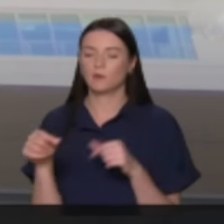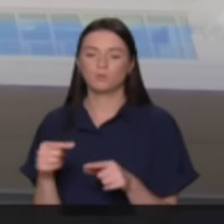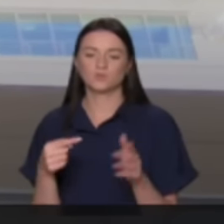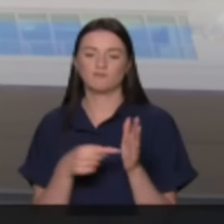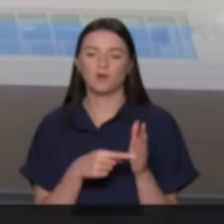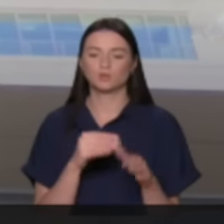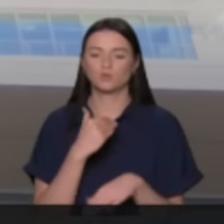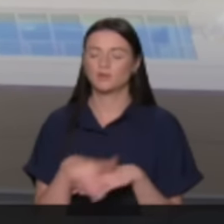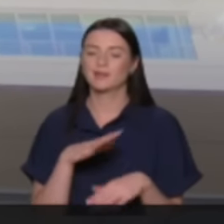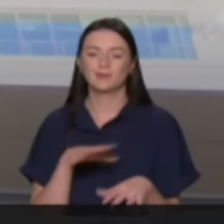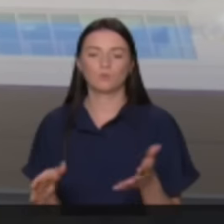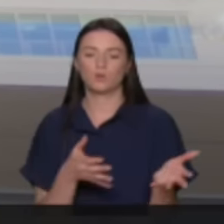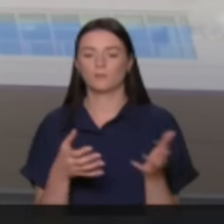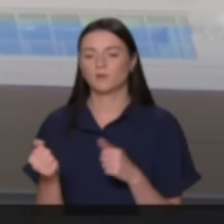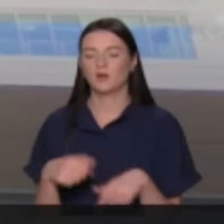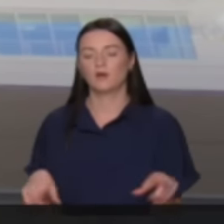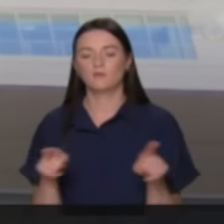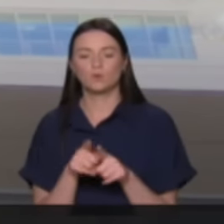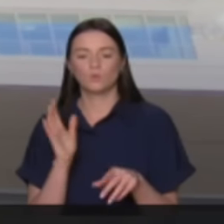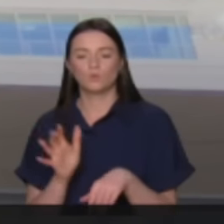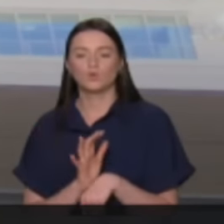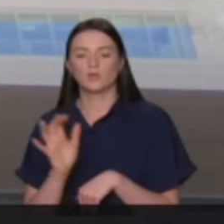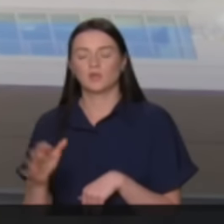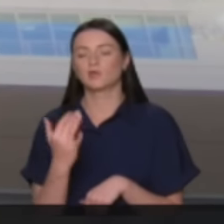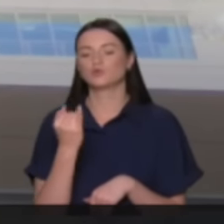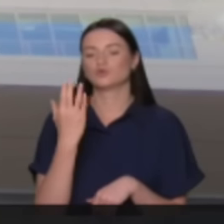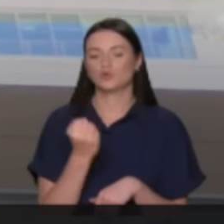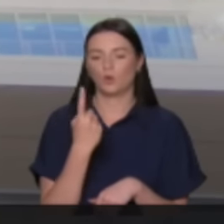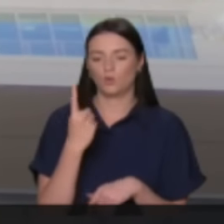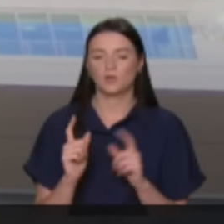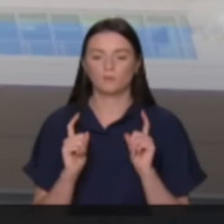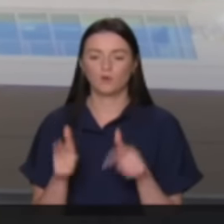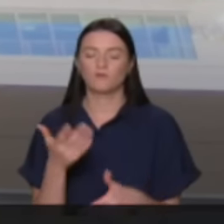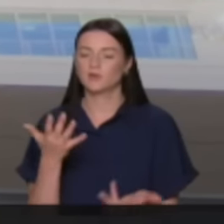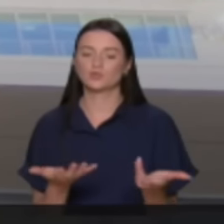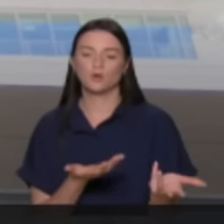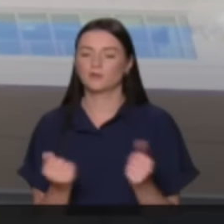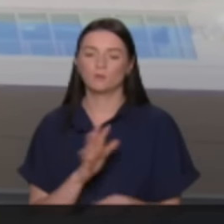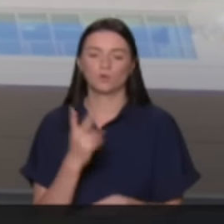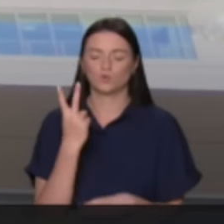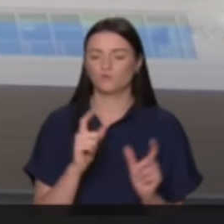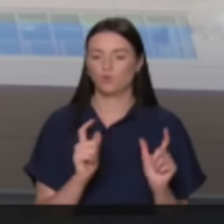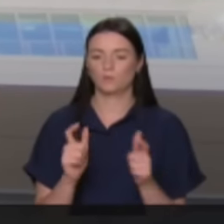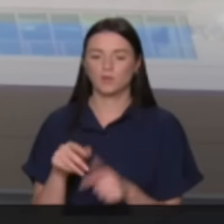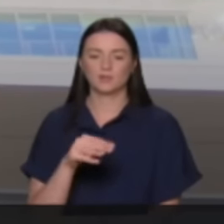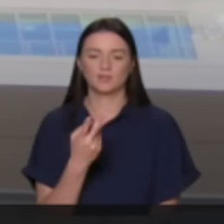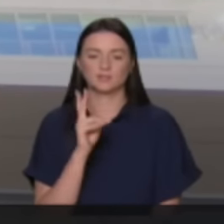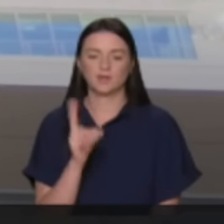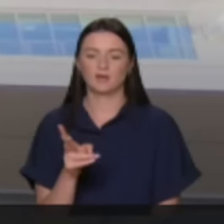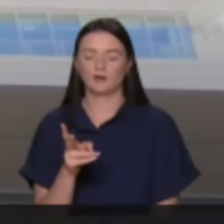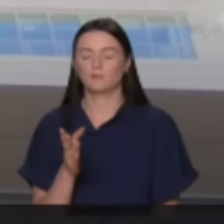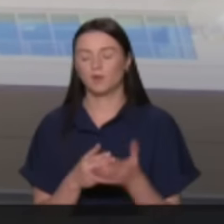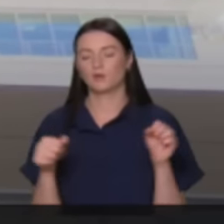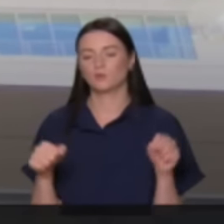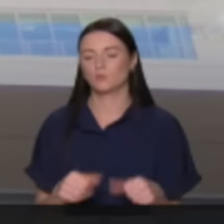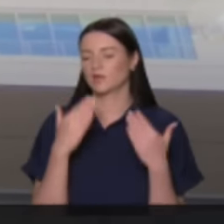була прийнята. Після цього буде направлятися іще одна повістка. Після неотримання двох повісток ТЦК набуває право звернення